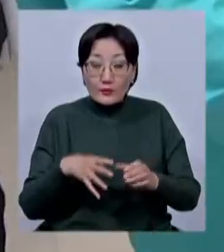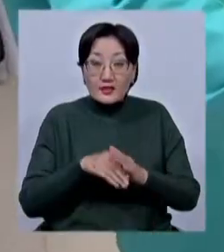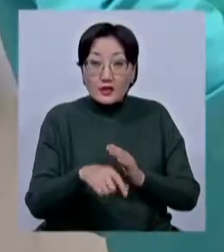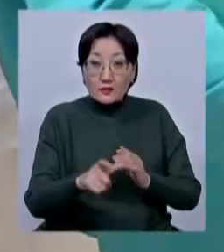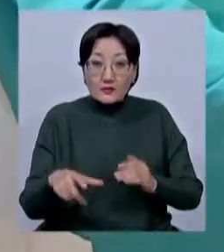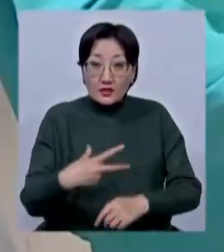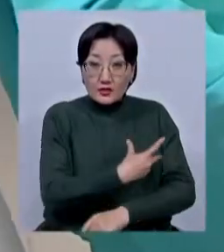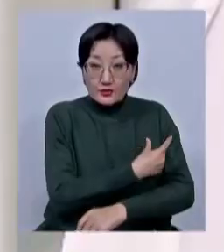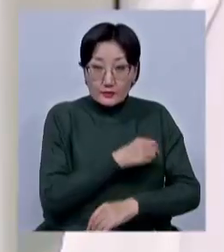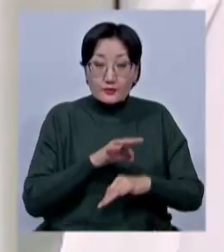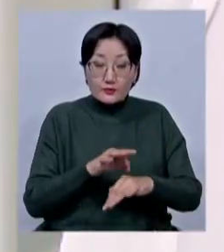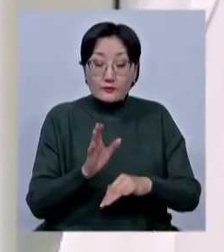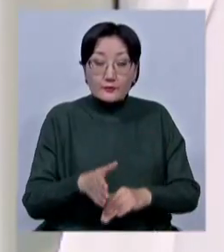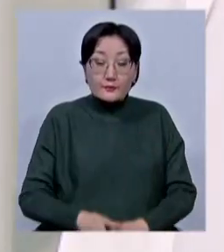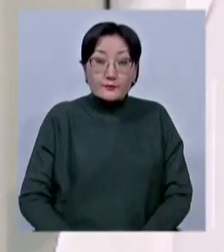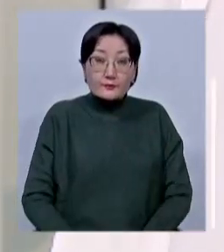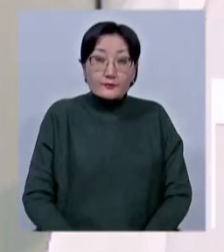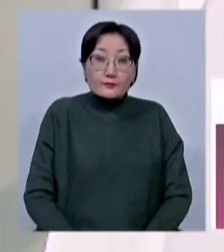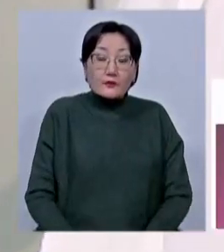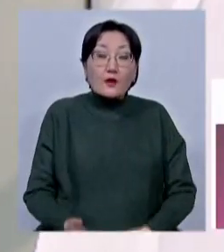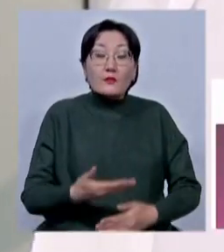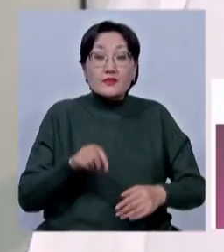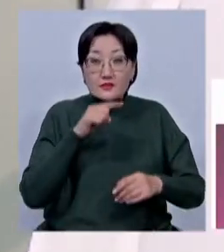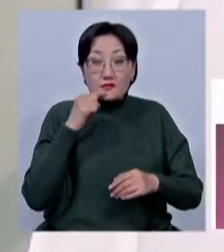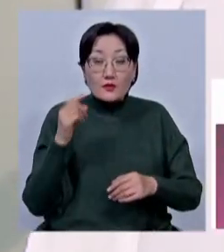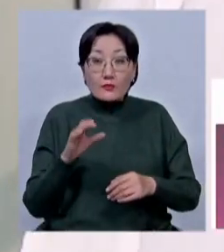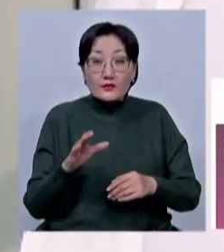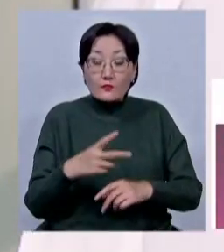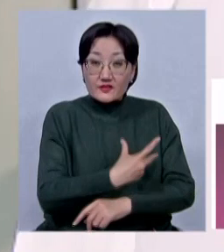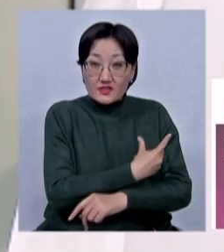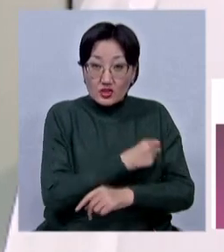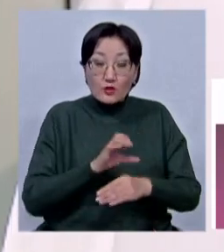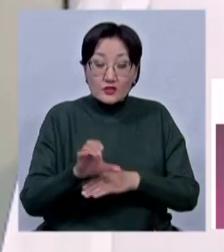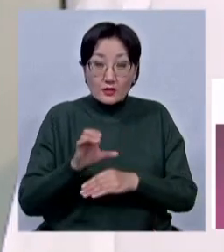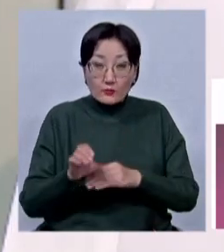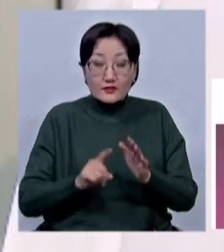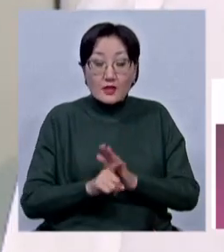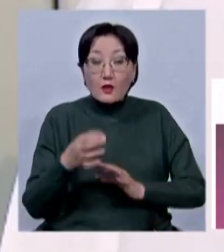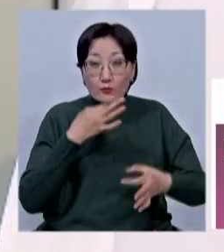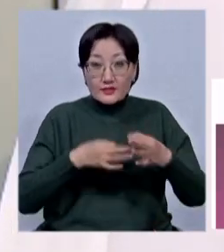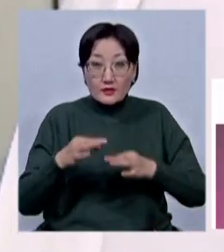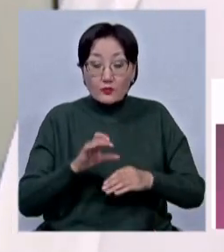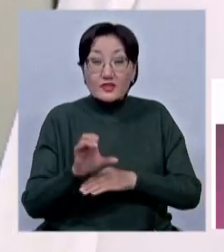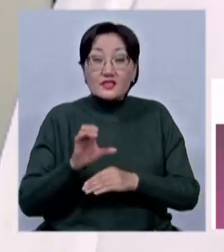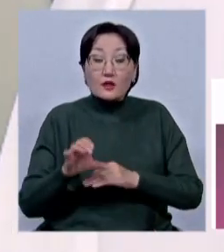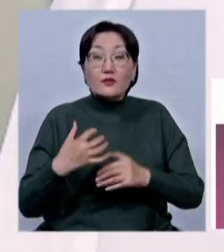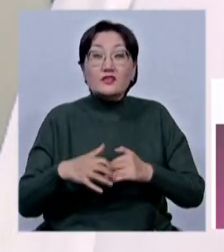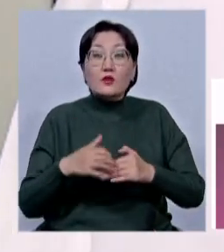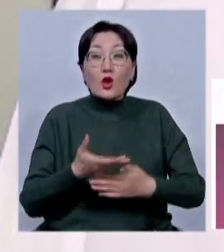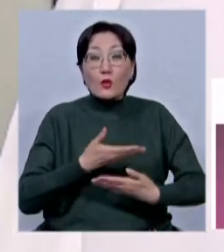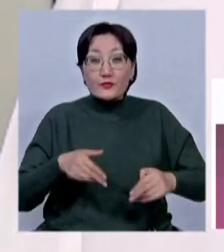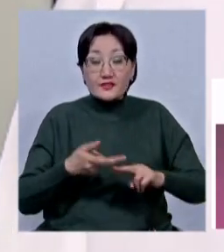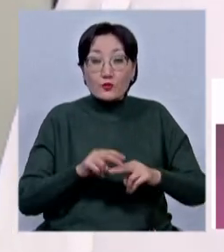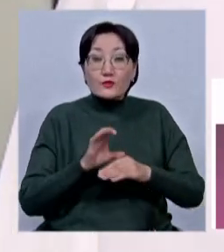егіледі. Мы будем выпускать. Біз Ресейдің спутник без дайын вакцинасын шығарамыз. Фармацевтикалық өндірушілердің арасында біз